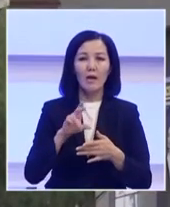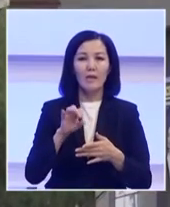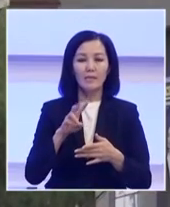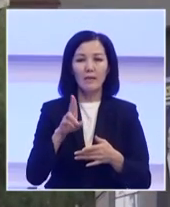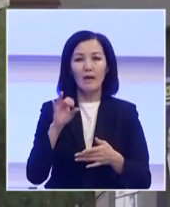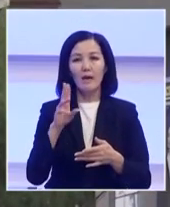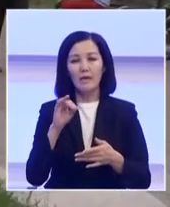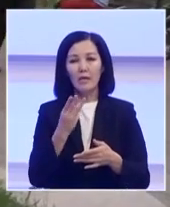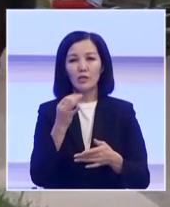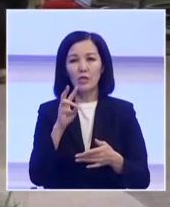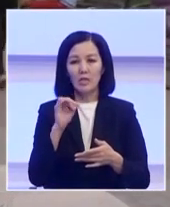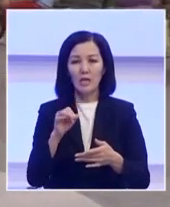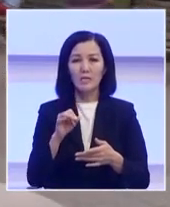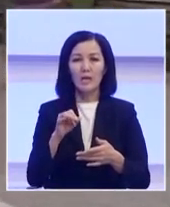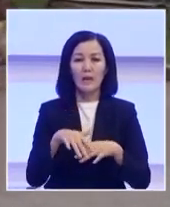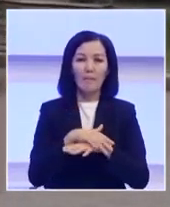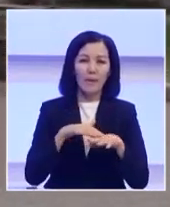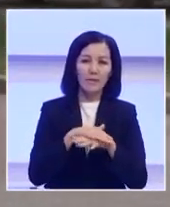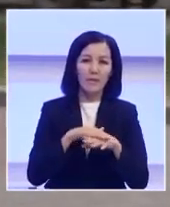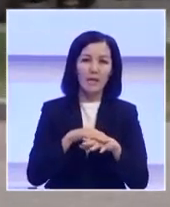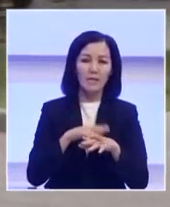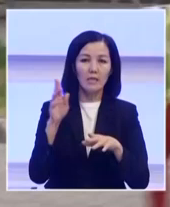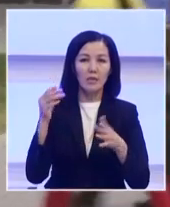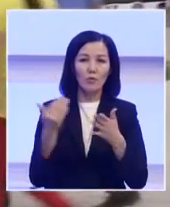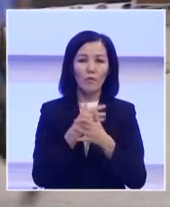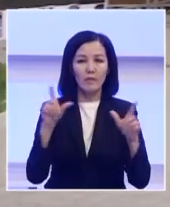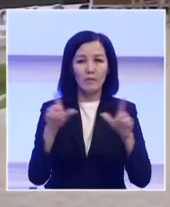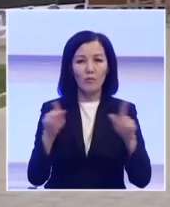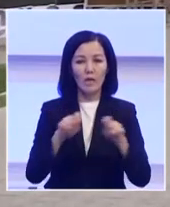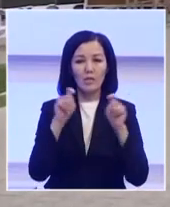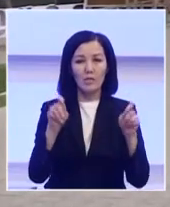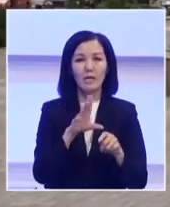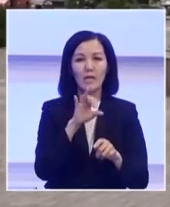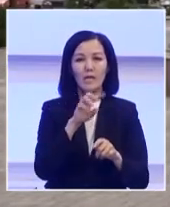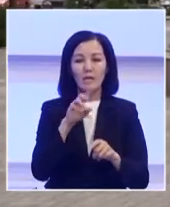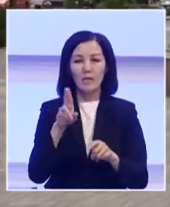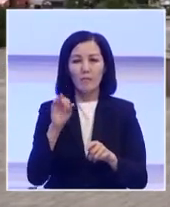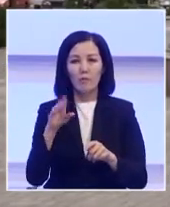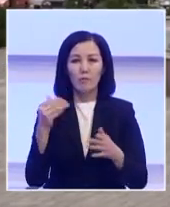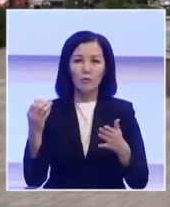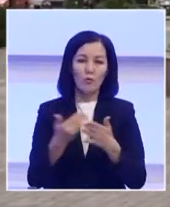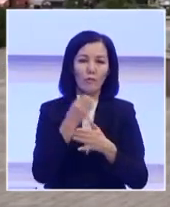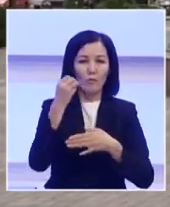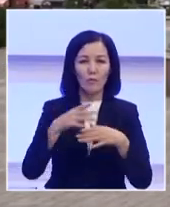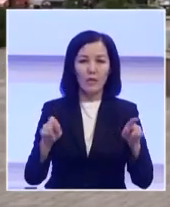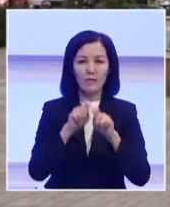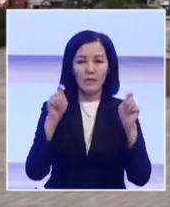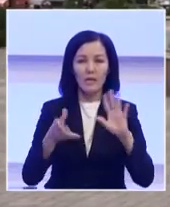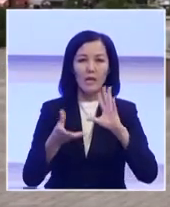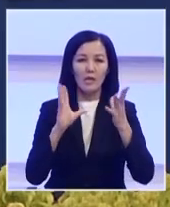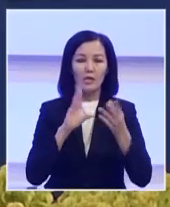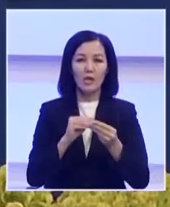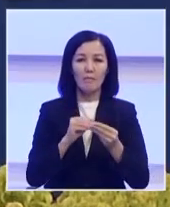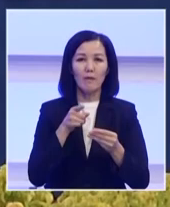Қарағаш, Шерняз, Көкбазар сынды сауда үйлерімен толықты. Сити Плюс пен Меруерт ойын сауық орталықтары да ашылды. Жалпы өңір